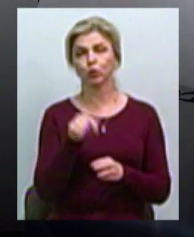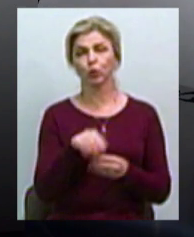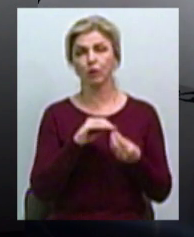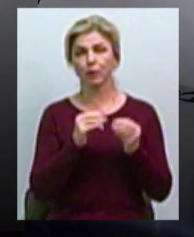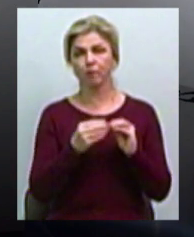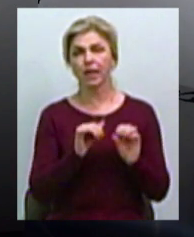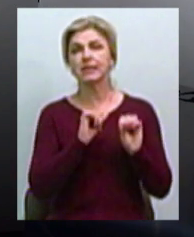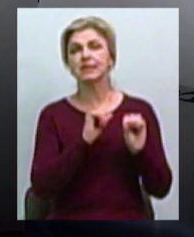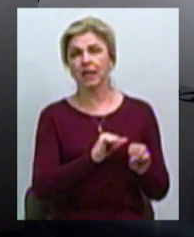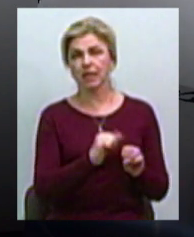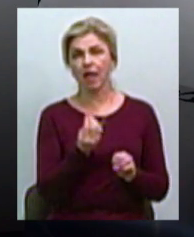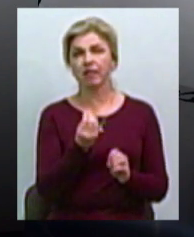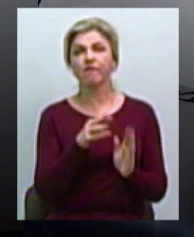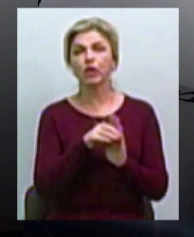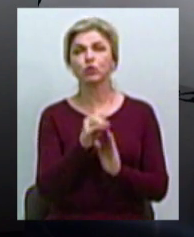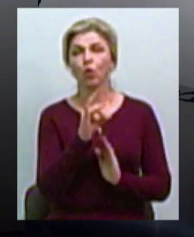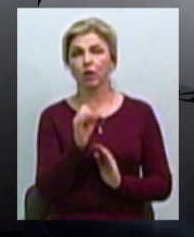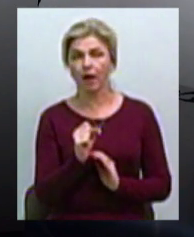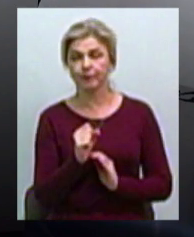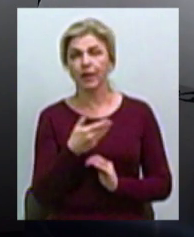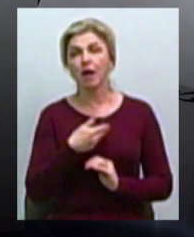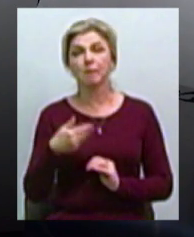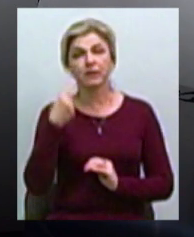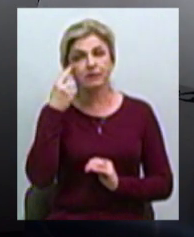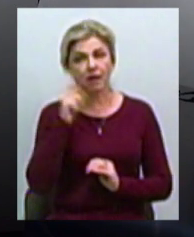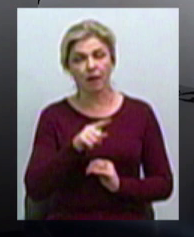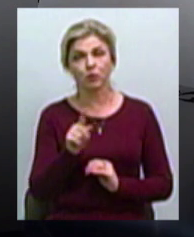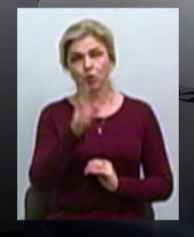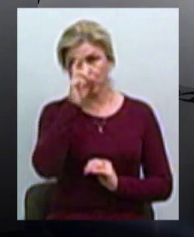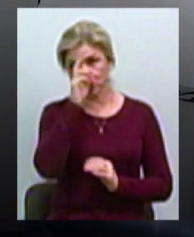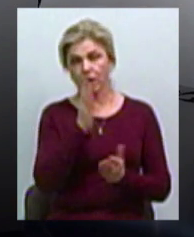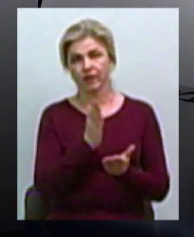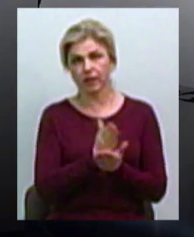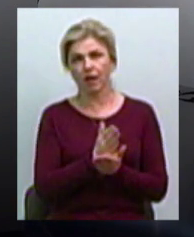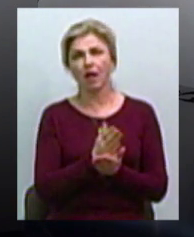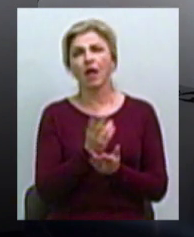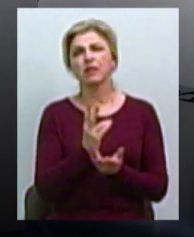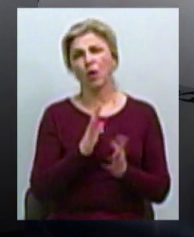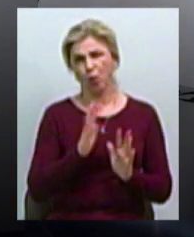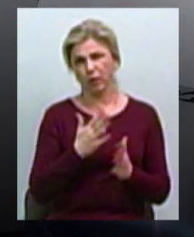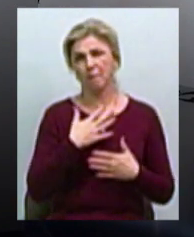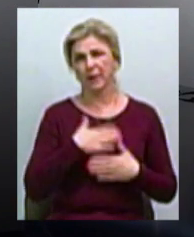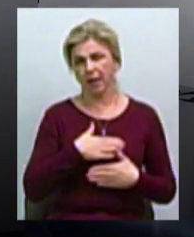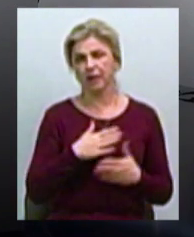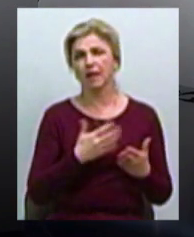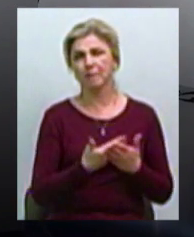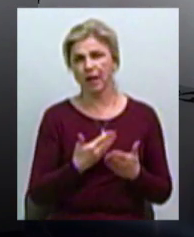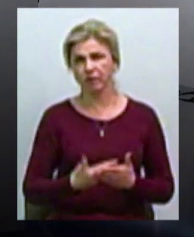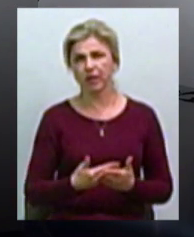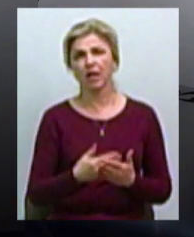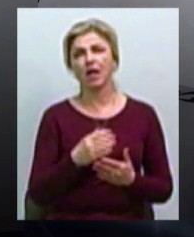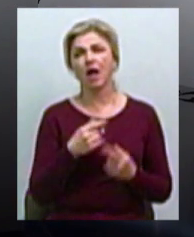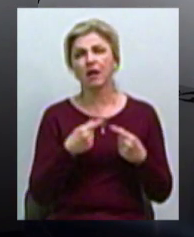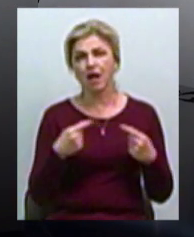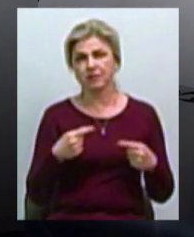у захисті інвестора. Ми знаємо, що у нас в державі є певні, скажімо так, не дуже приємні приклади, там, з Криворожсталлю і все таке